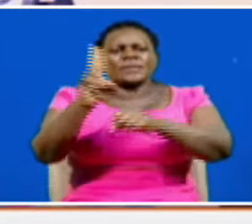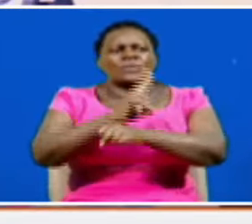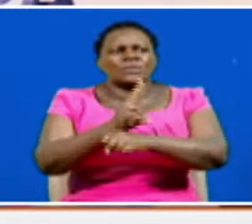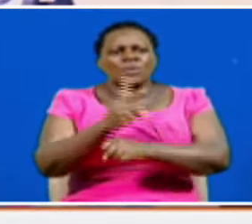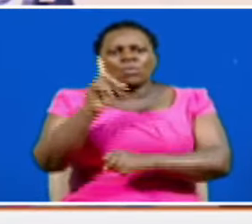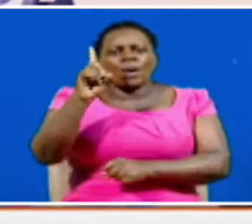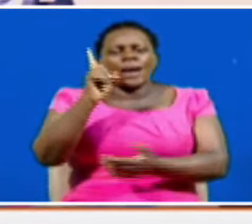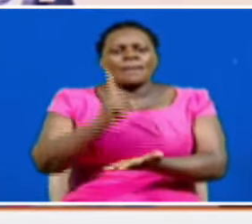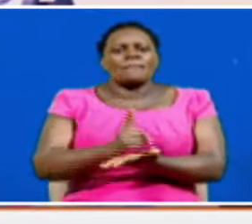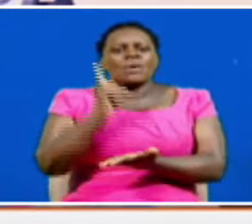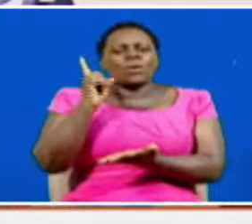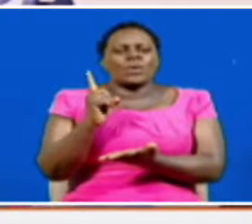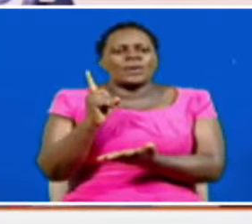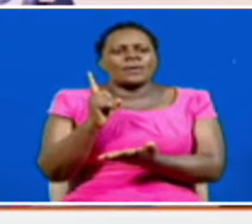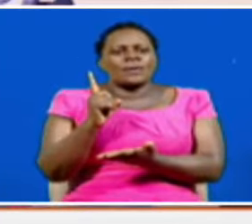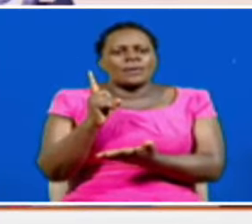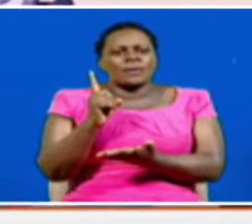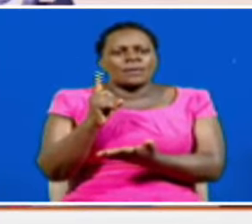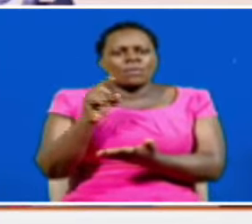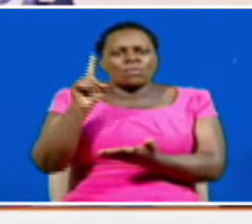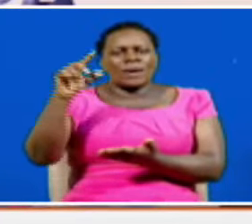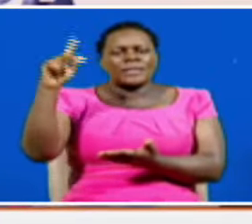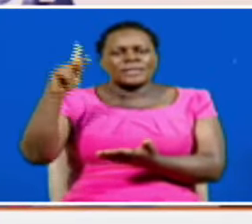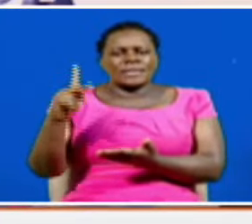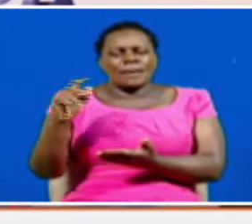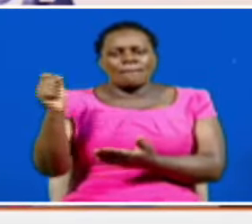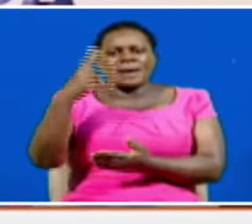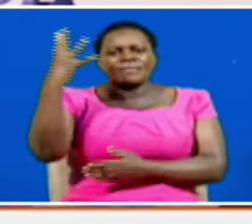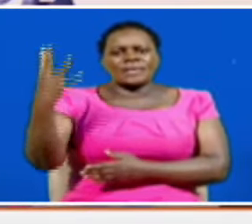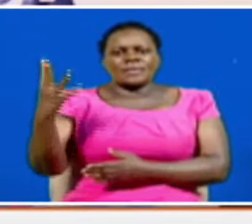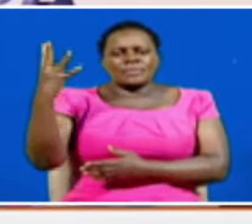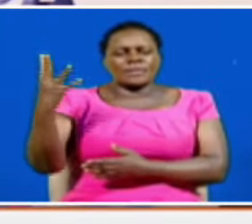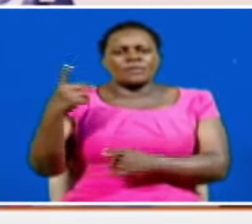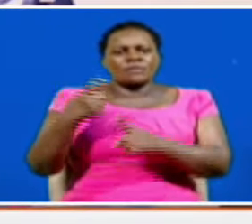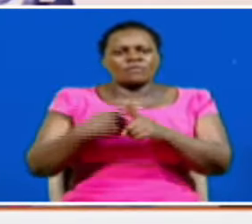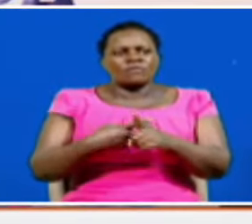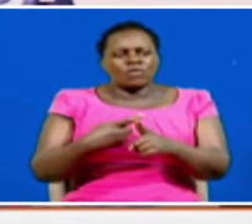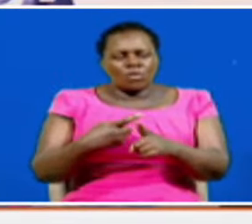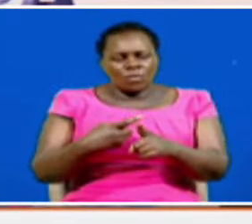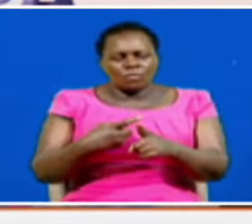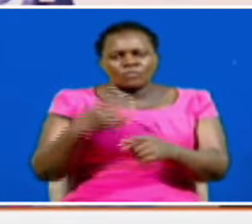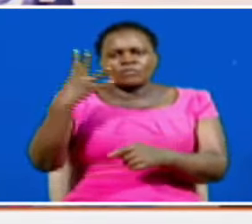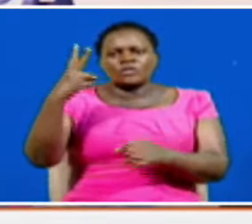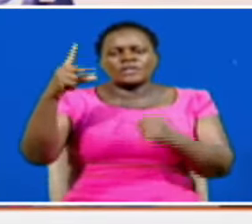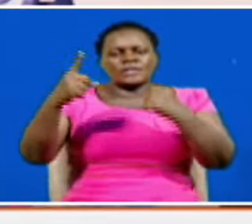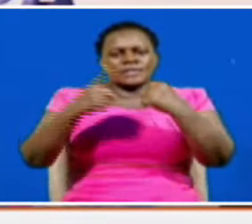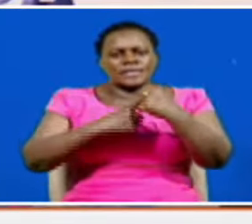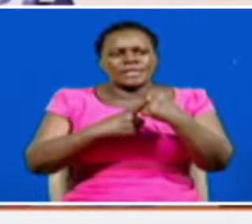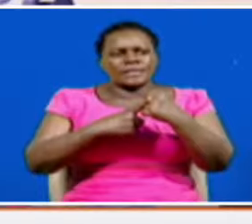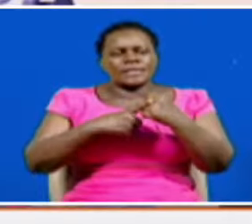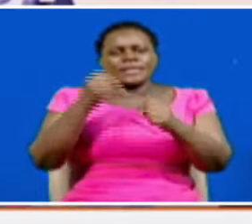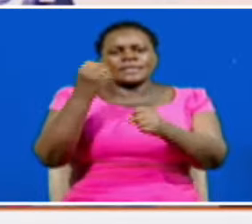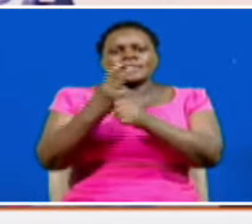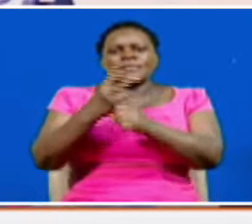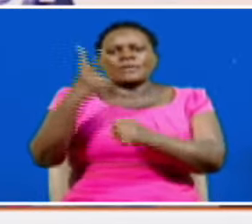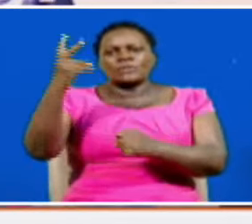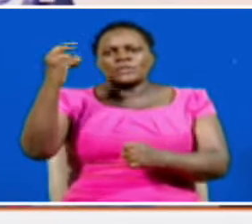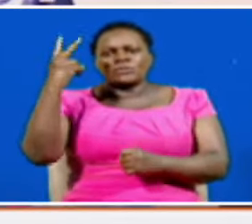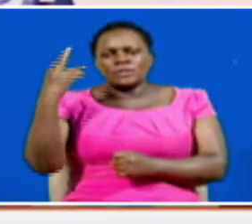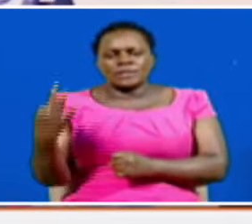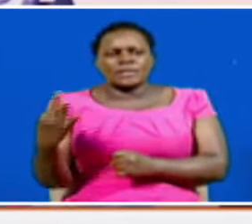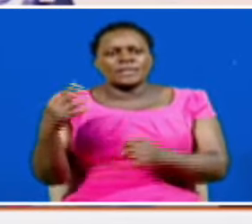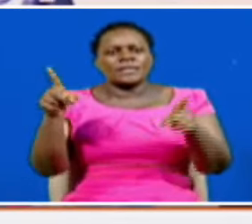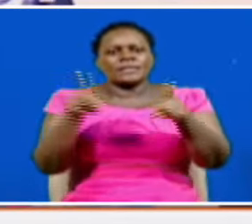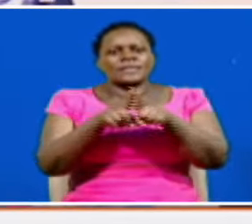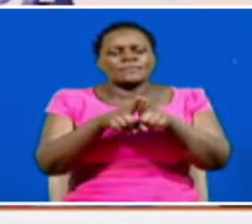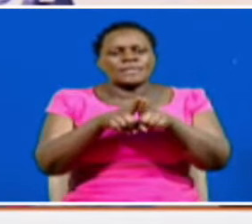by 1 shilling and 95 cents per kilowatt hour in April from a high of 6 shillings and 46 cents in December 2023.